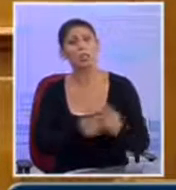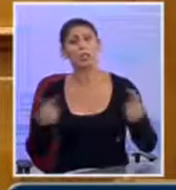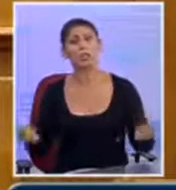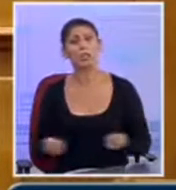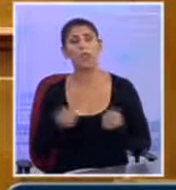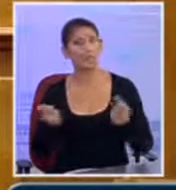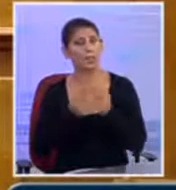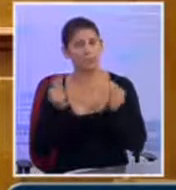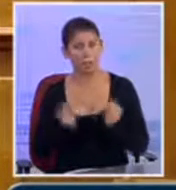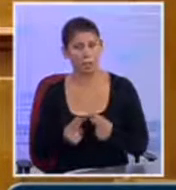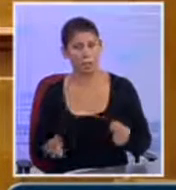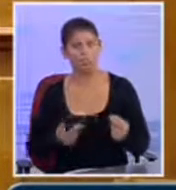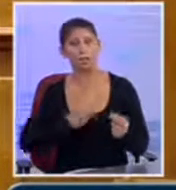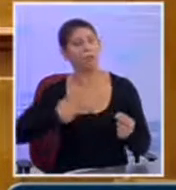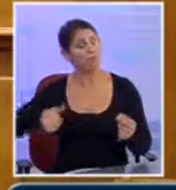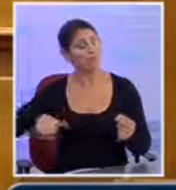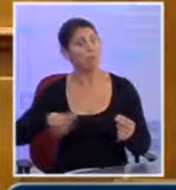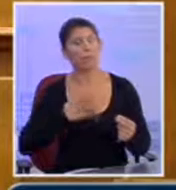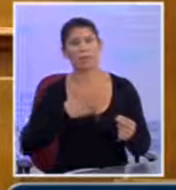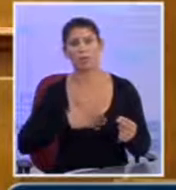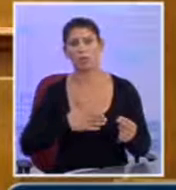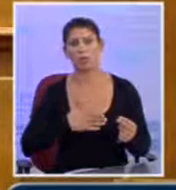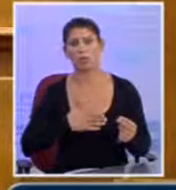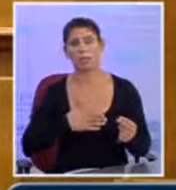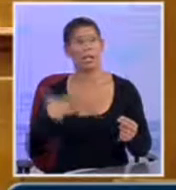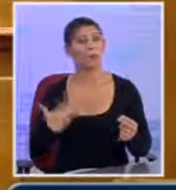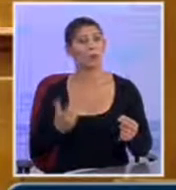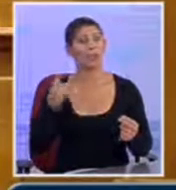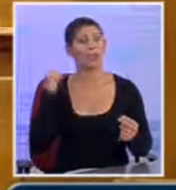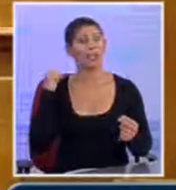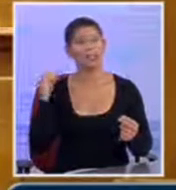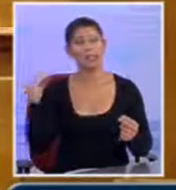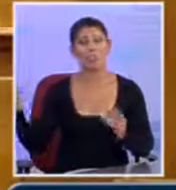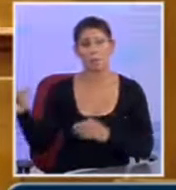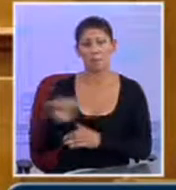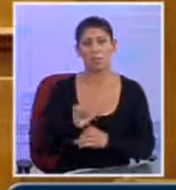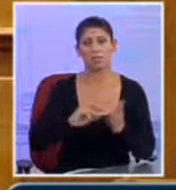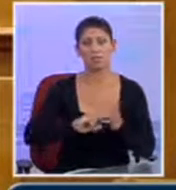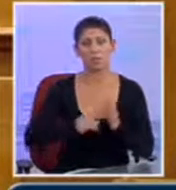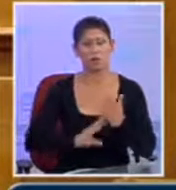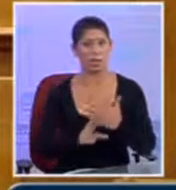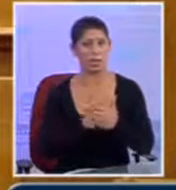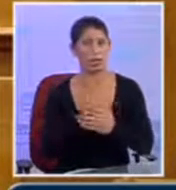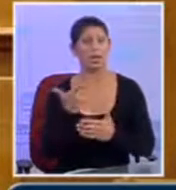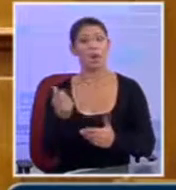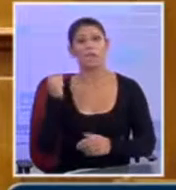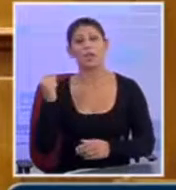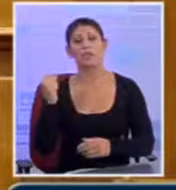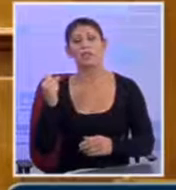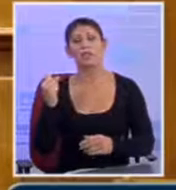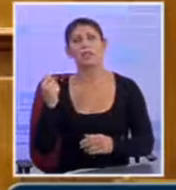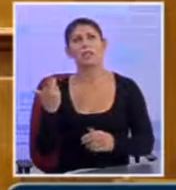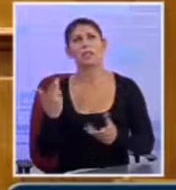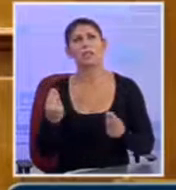παράγει τα αποτελέσματα που εμείς θέλουμε, που είναι μια ισχυρή επιστροφή σε οικονομική ανάπτυξη, αλλά με ισχυρή δόση